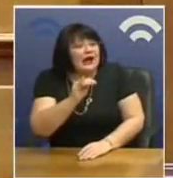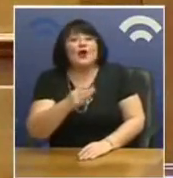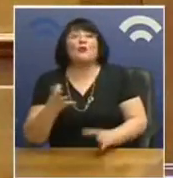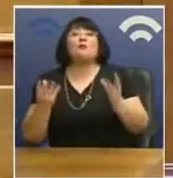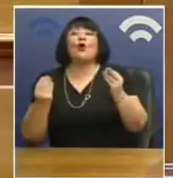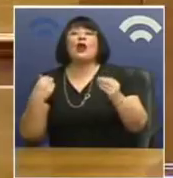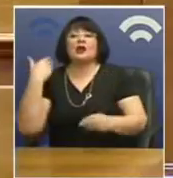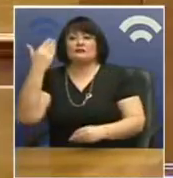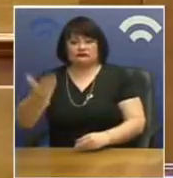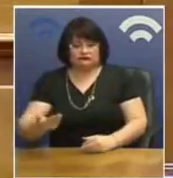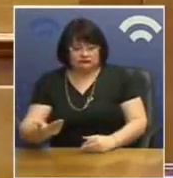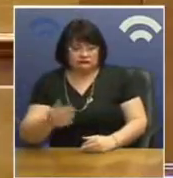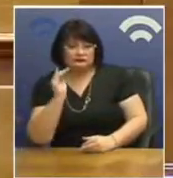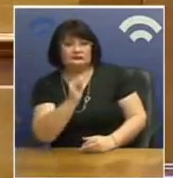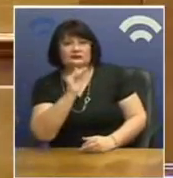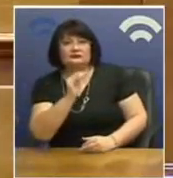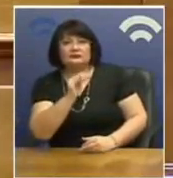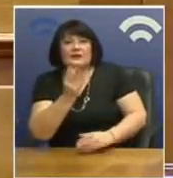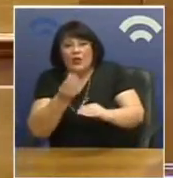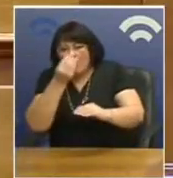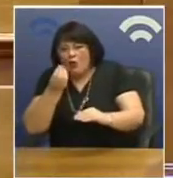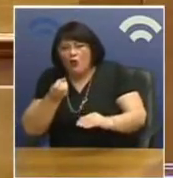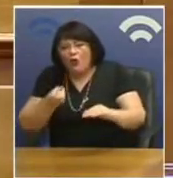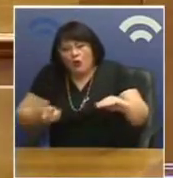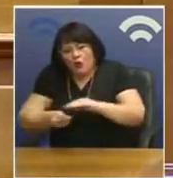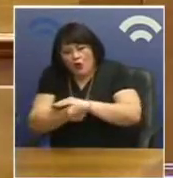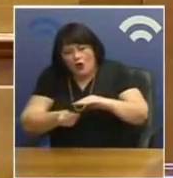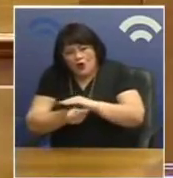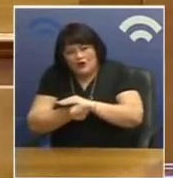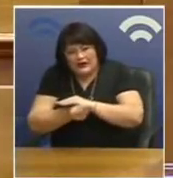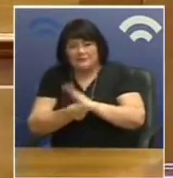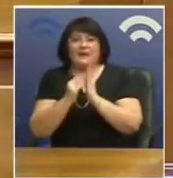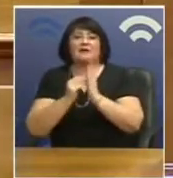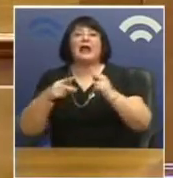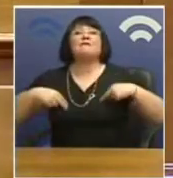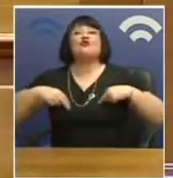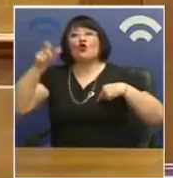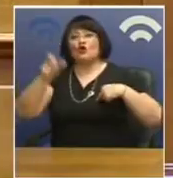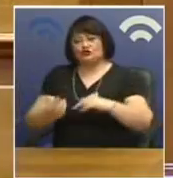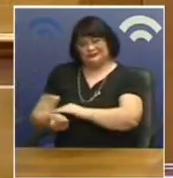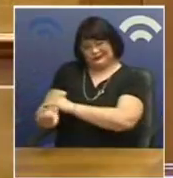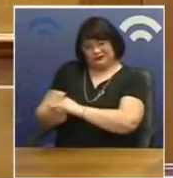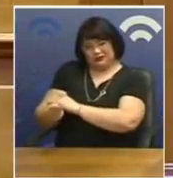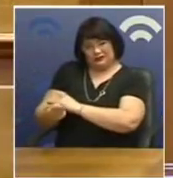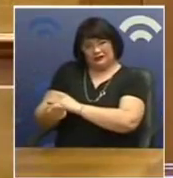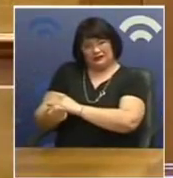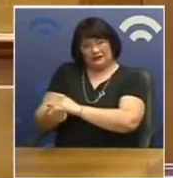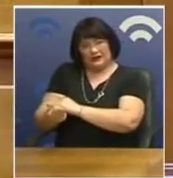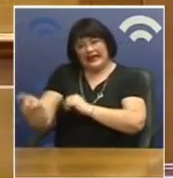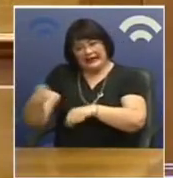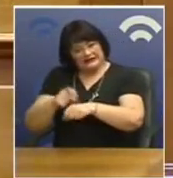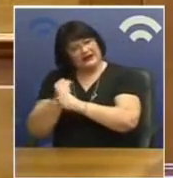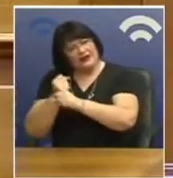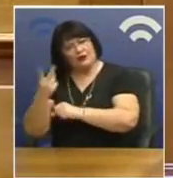καιρό είναι: η δωροδοκία ενός υπουργού είναι κατά την εκτέλεση των καθηκόντων